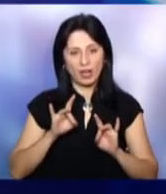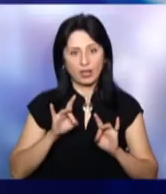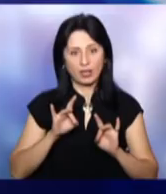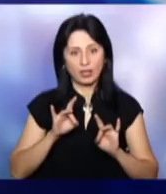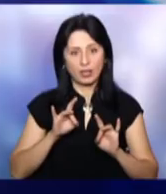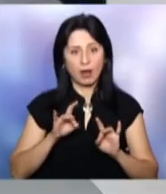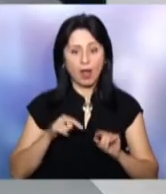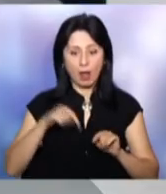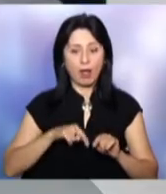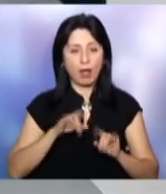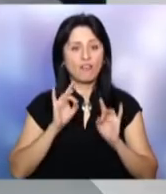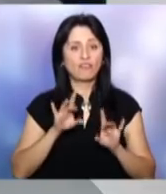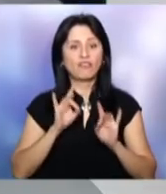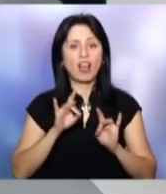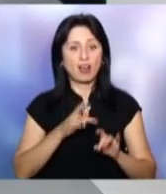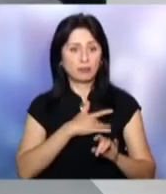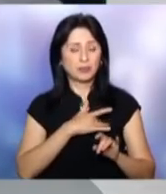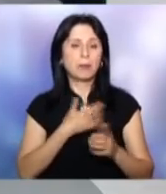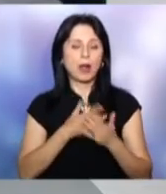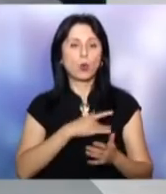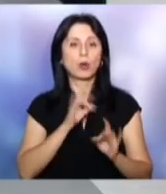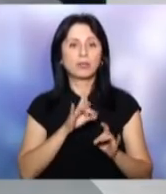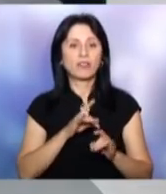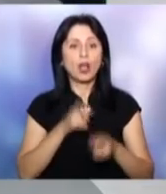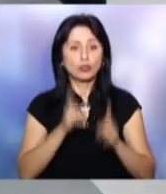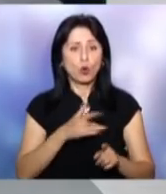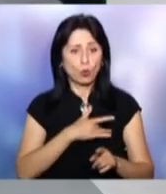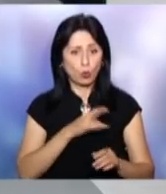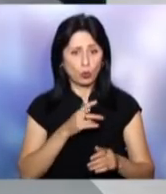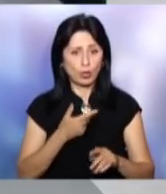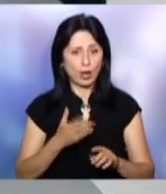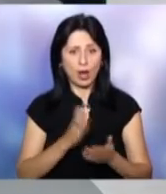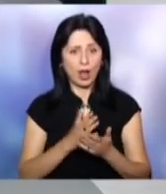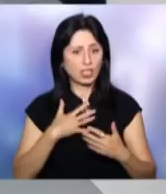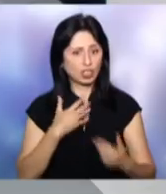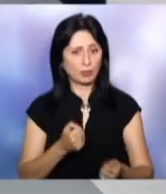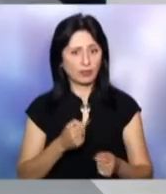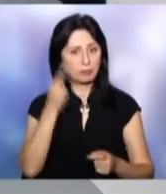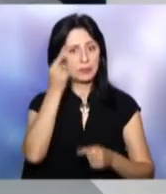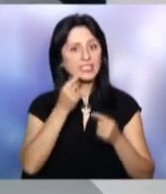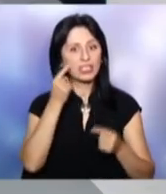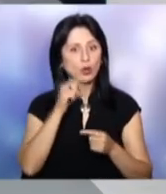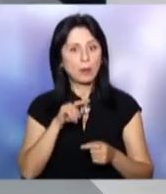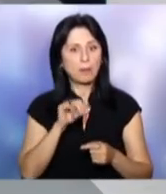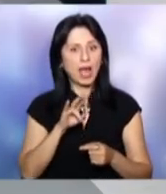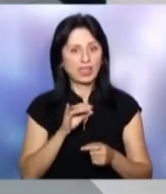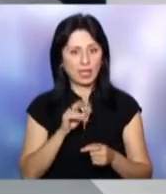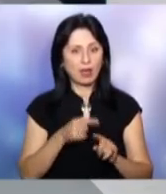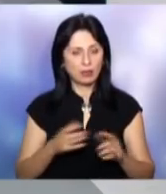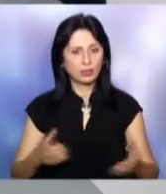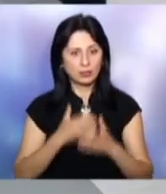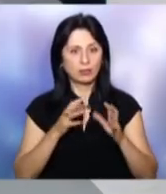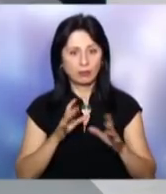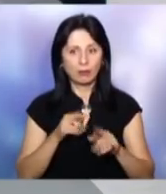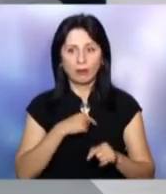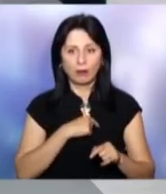სინამდვილეში ორგანო ჯანმრთელია და აი ამ სომატოფორმულ აშლილობას, ამ ფსიქოსომატიკას დიდწილად შეიცავს პანიკური აშლილობა, მით